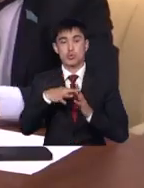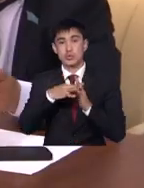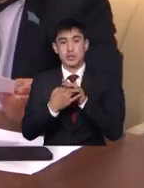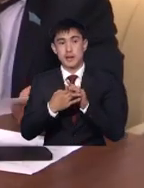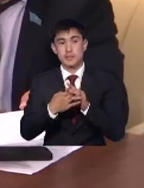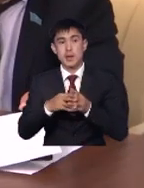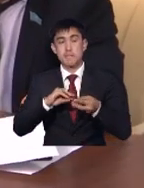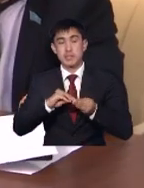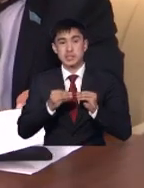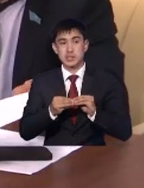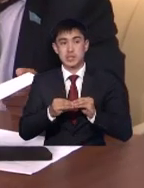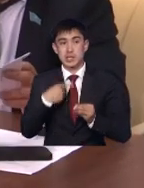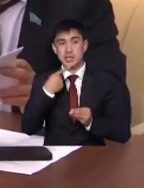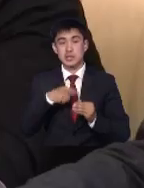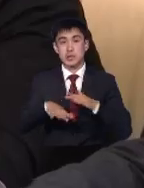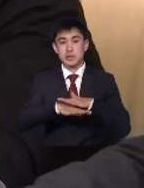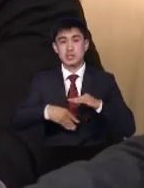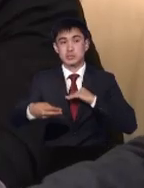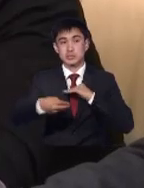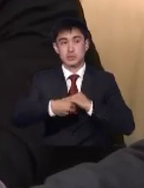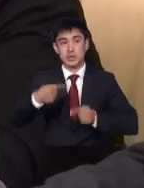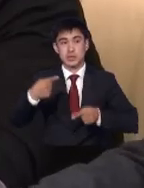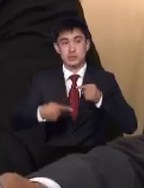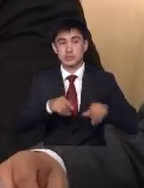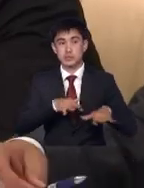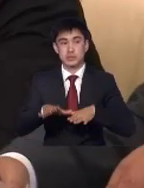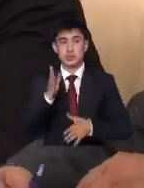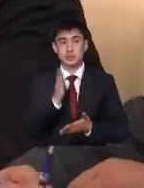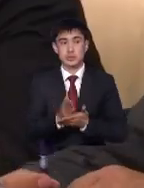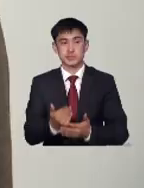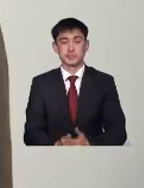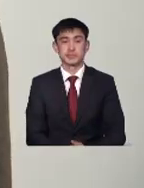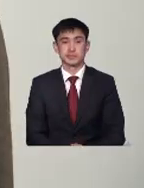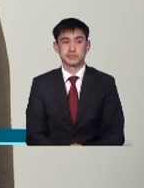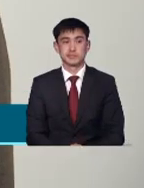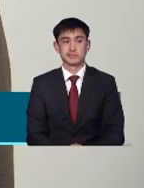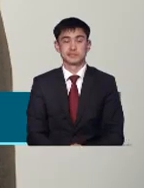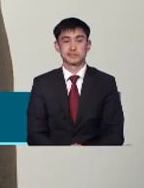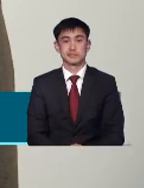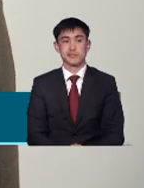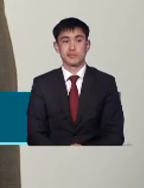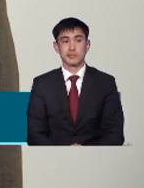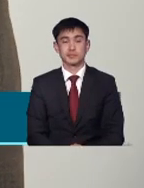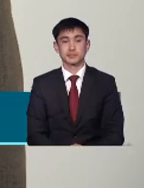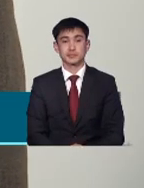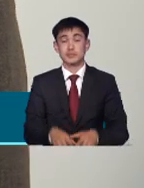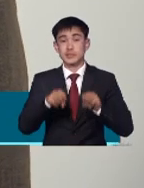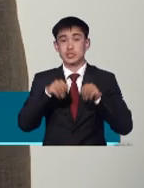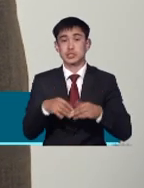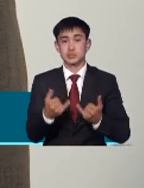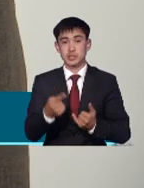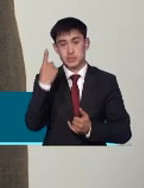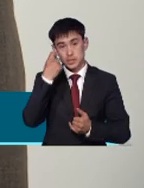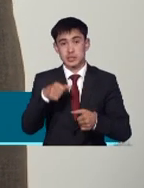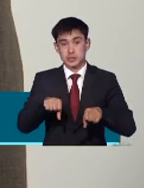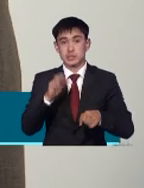әкімінің мәселесі аталған аймақтағы сыбайлас жемқорлыққа қарсы іс-қимылдар туралы. Шешімі қазір әдеп жөніндегі кеңес қабылдайды,